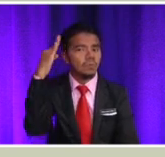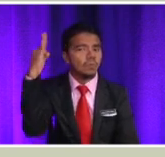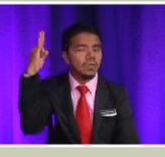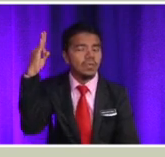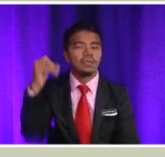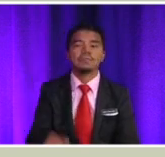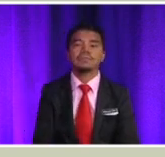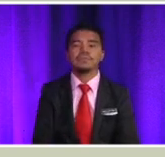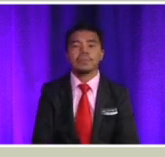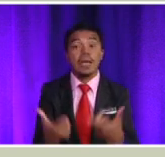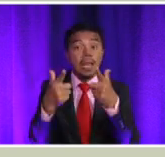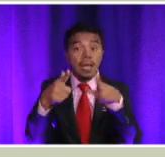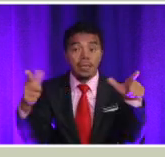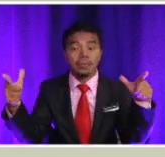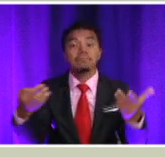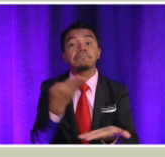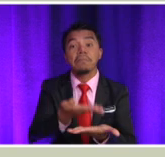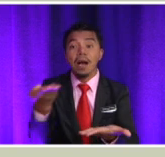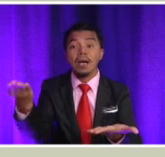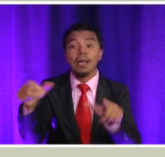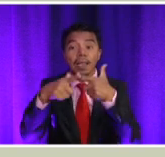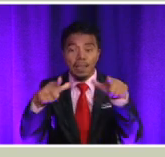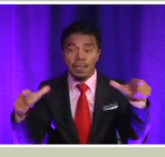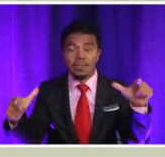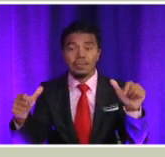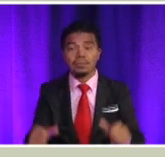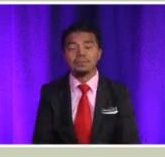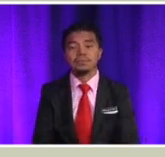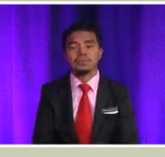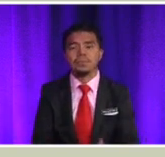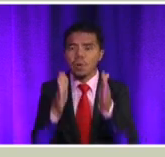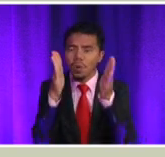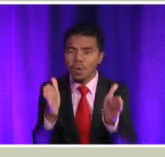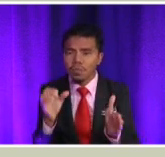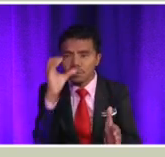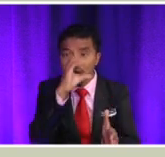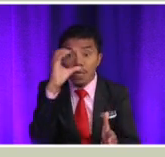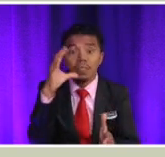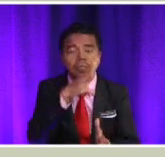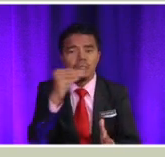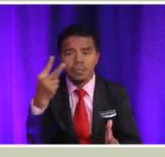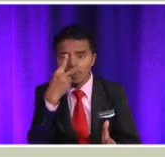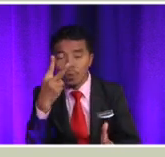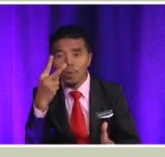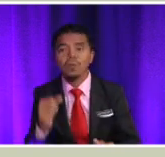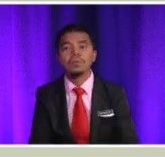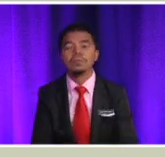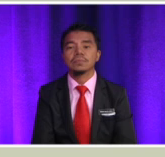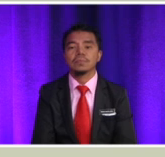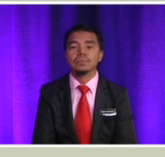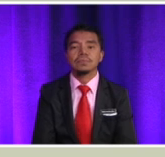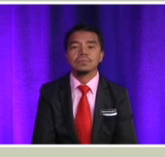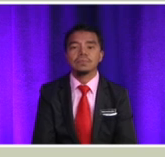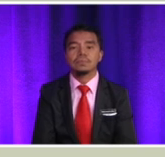pasaran yaitu yang saya nampak yang itu yang Allah mencari dan seterusnya adalah proyektif